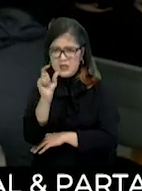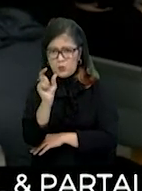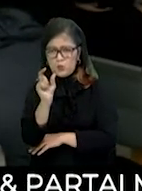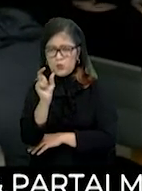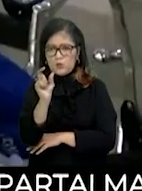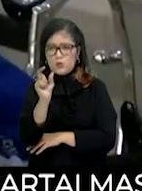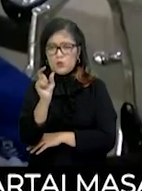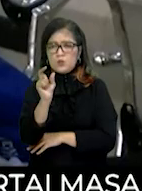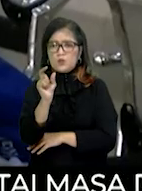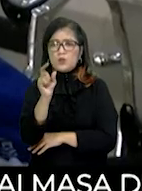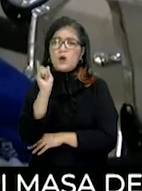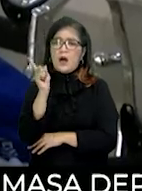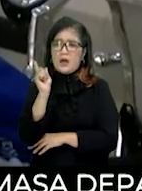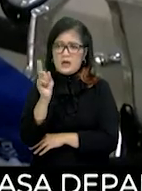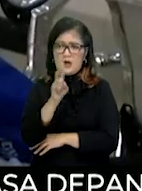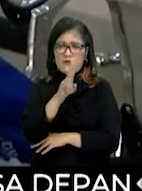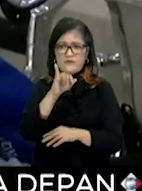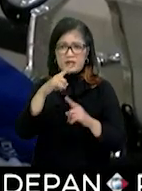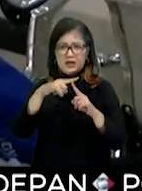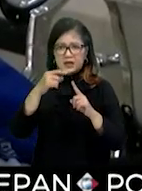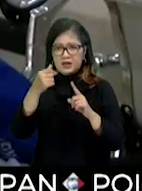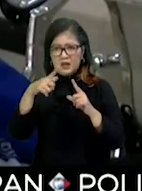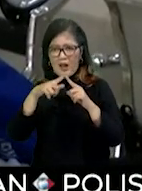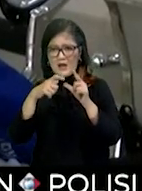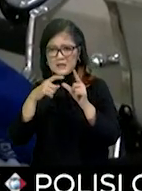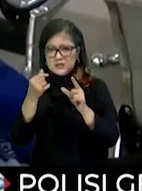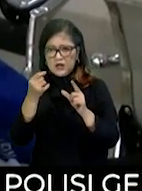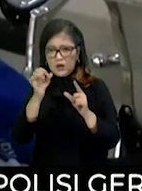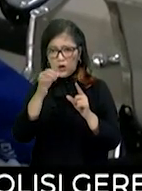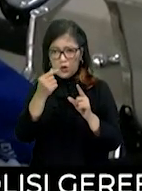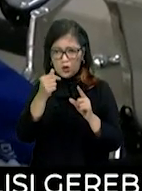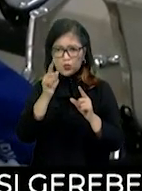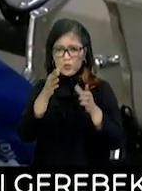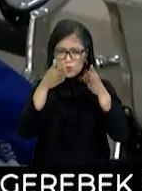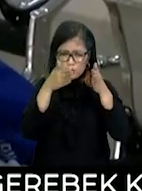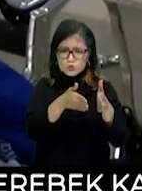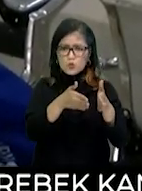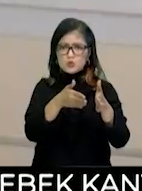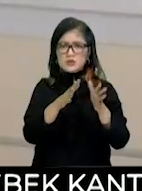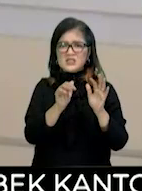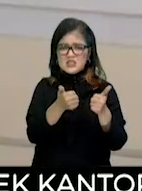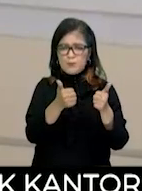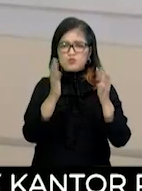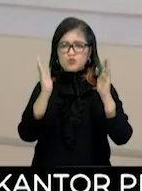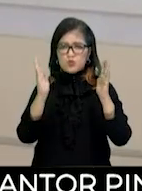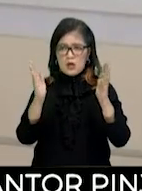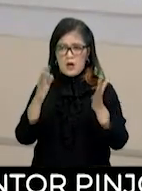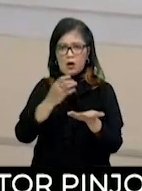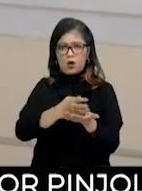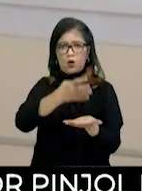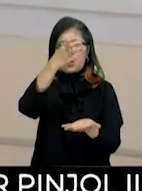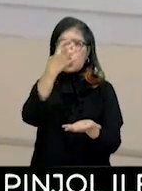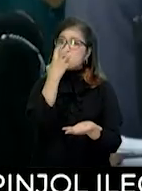5 ICU dengan ventilator, serta 4 HNFC, serta untuk kesediaan oksigen, kita punya 2 sistem,